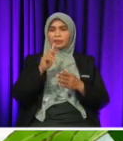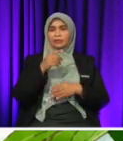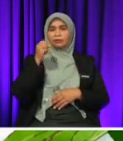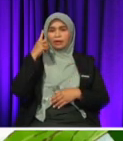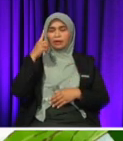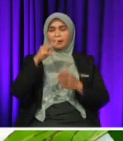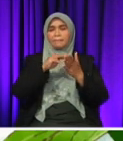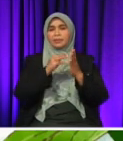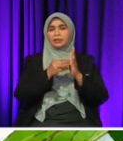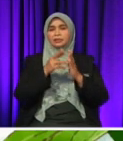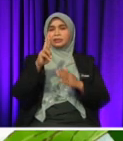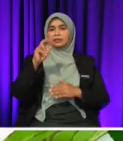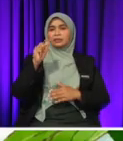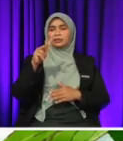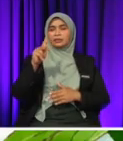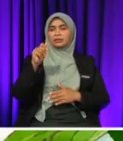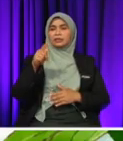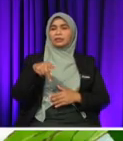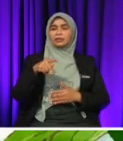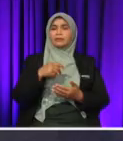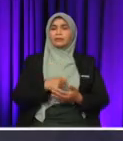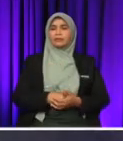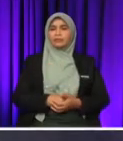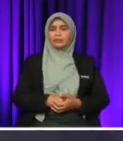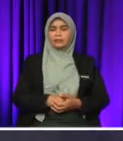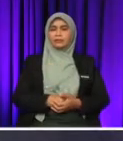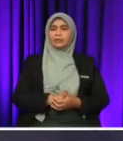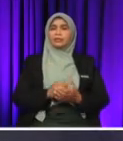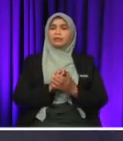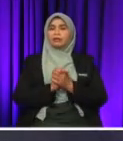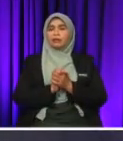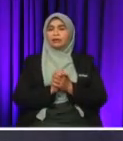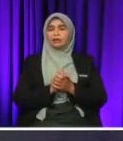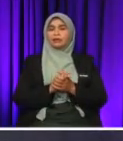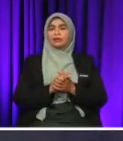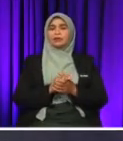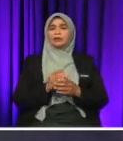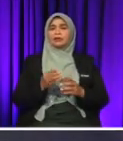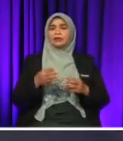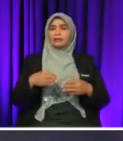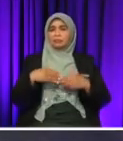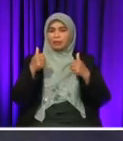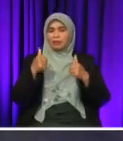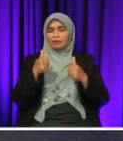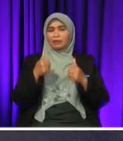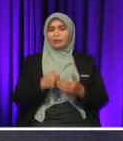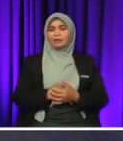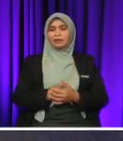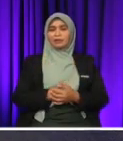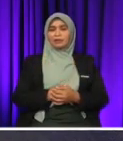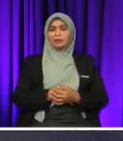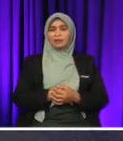maksud rangkap saja pada glaukoma tabah Oke hebat-hebat nih